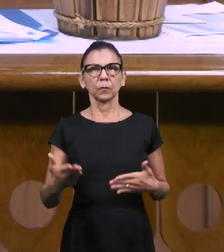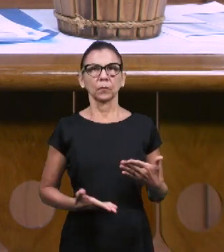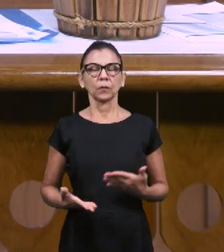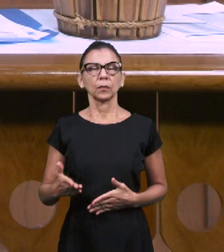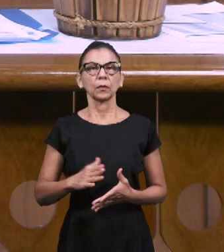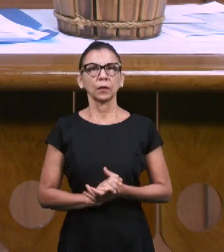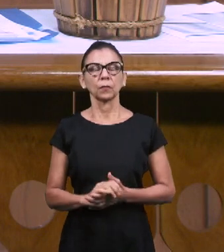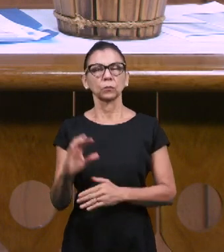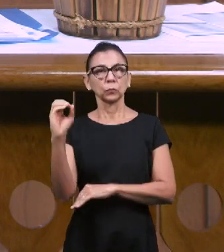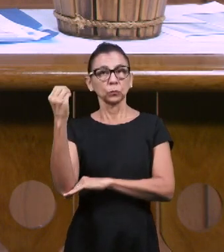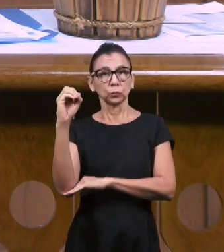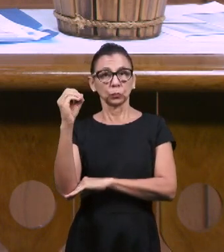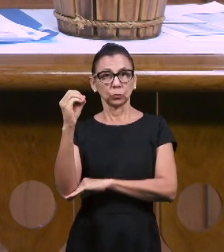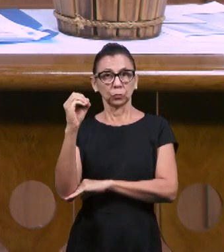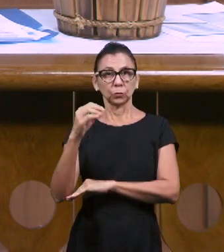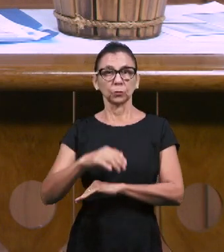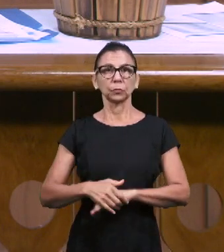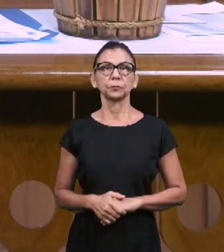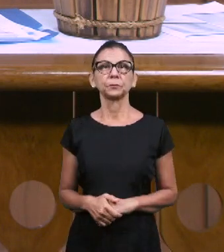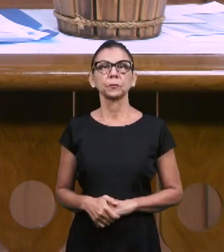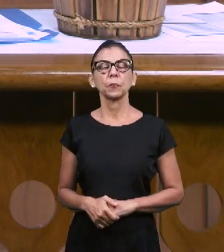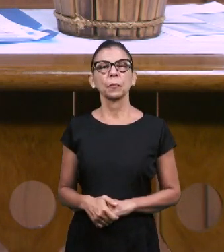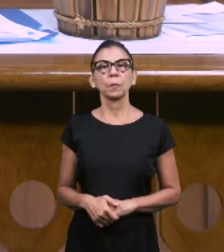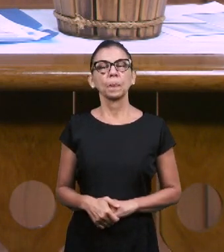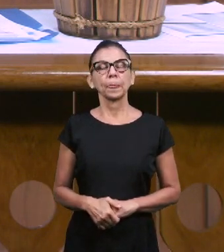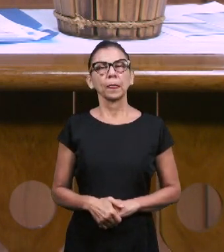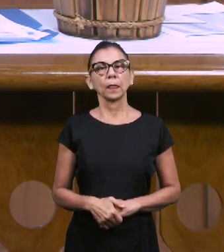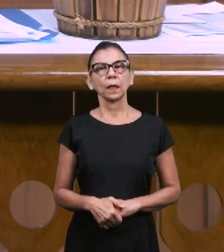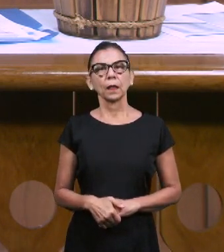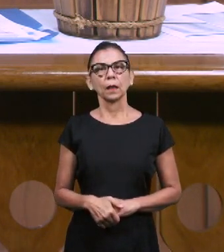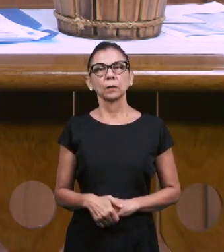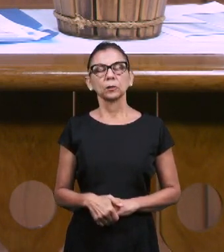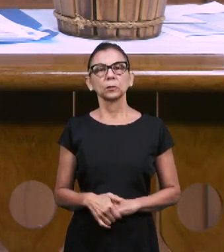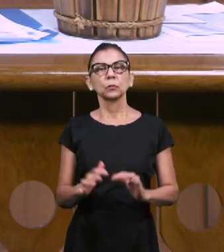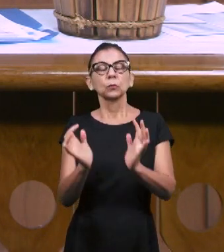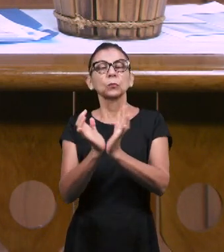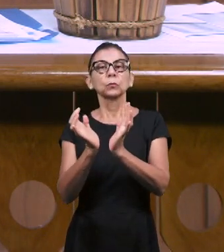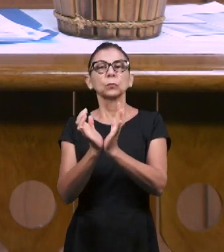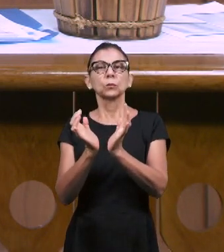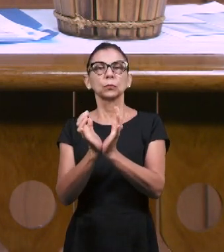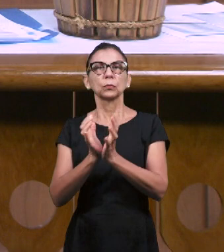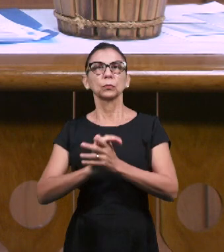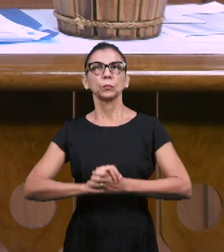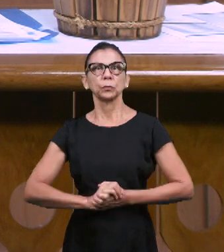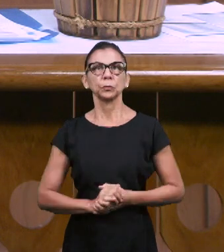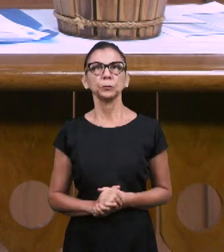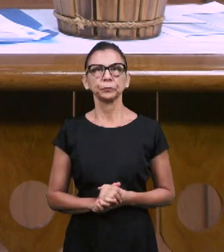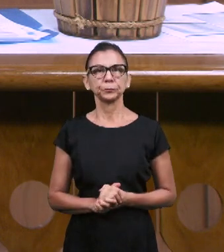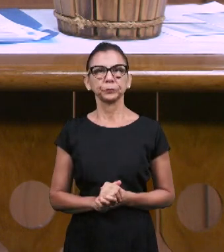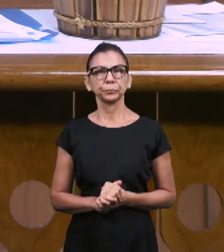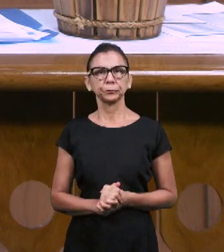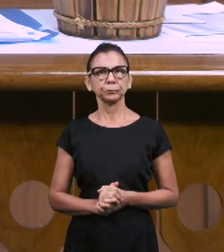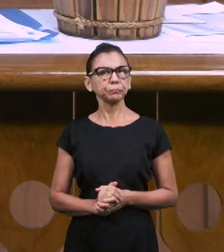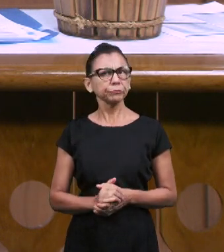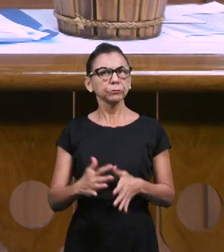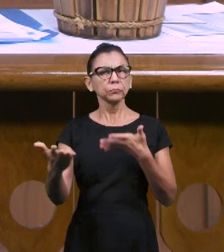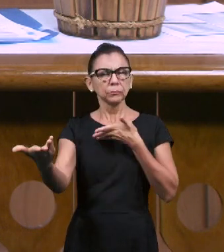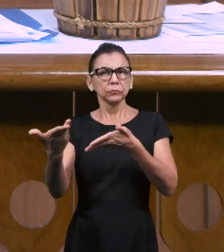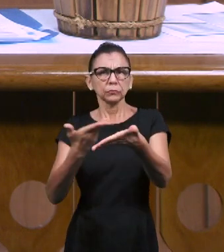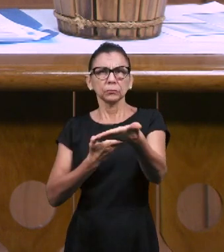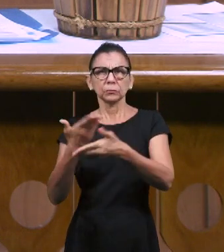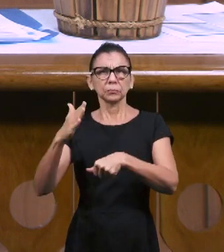Sul sont ceux qui, de manière proportionnelle, apportent le plus grand nombre de